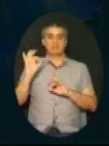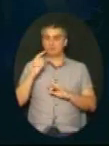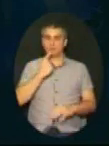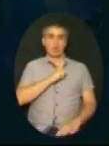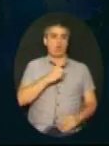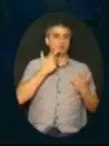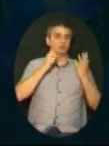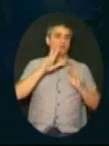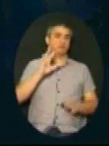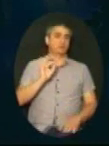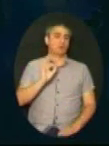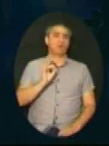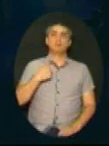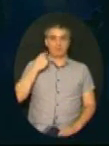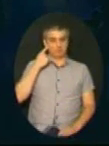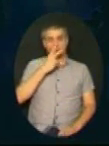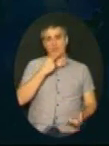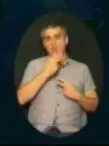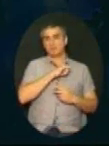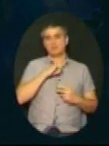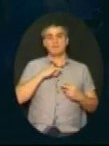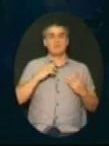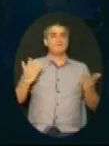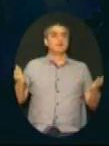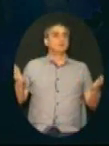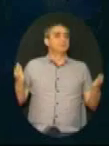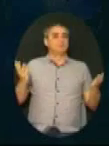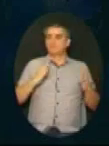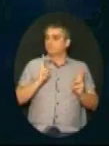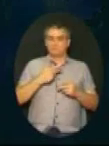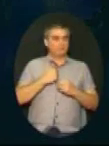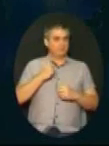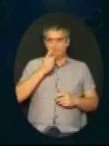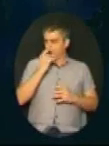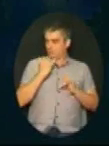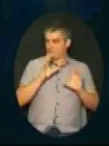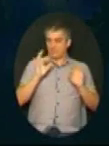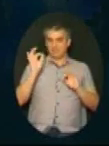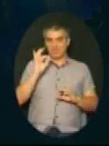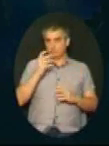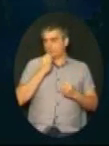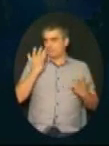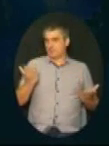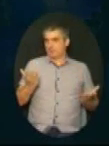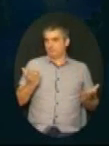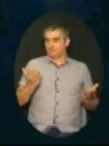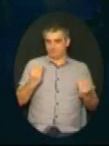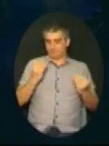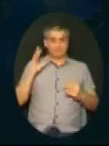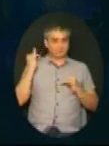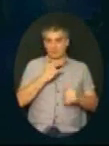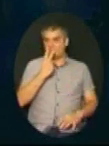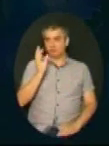לא 73%. ואני חושב שגם עניתם על זה לבד. אין מה ללכת ימינה. אם הם יכולים להביא 10%, זה מדהים. בואו, אם הם יכולים